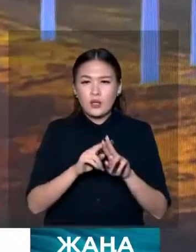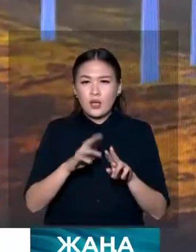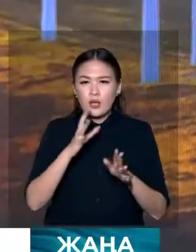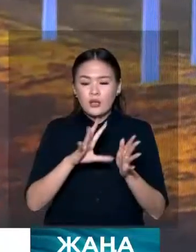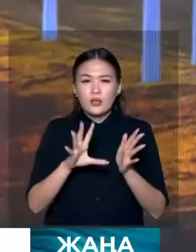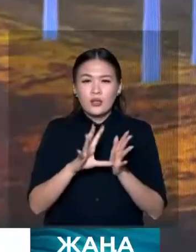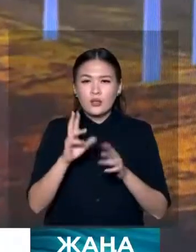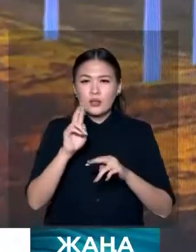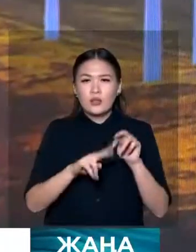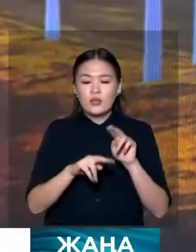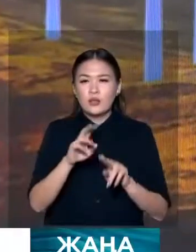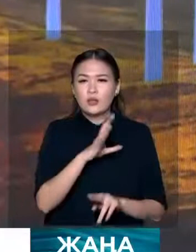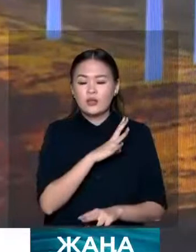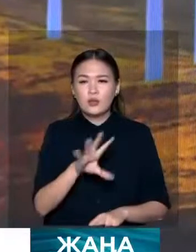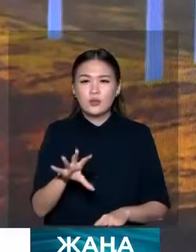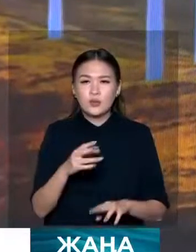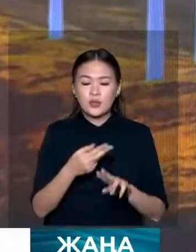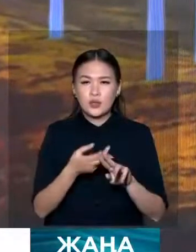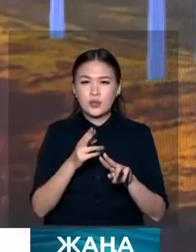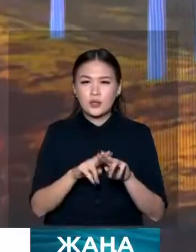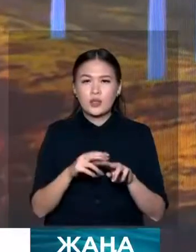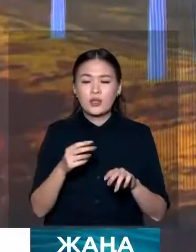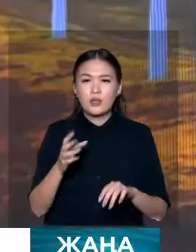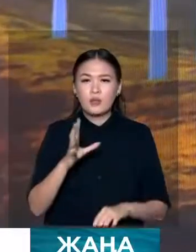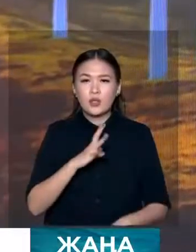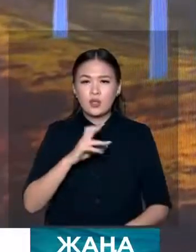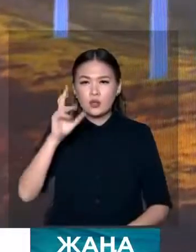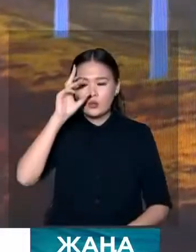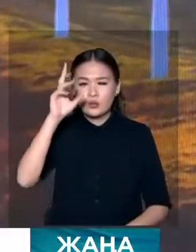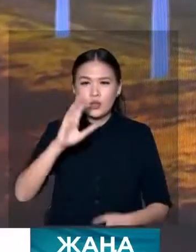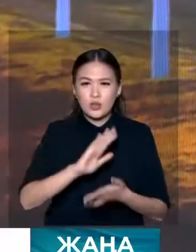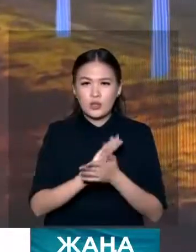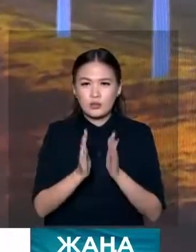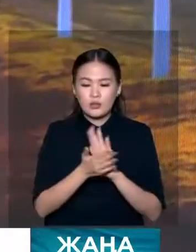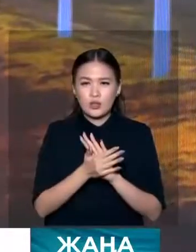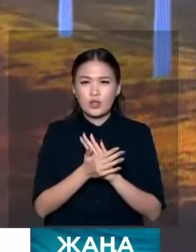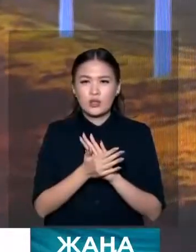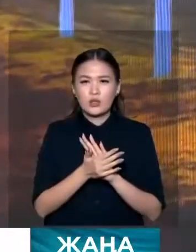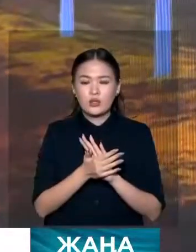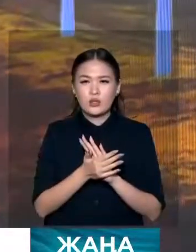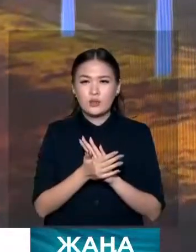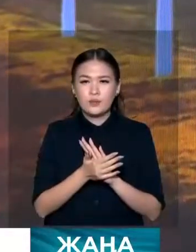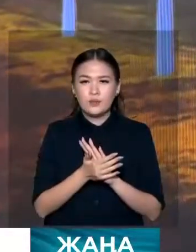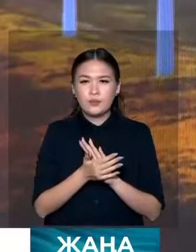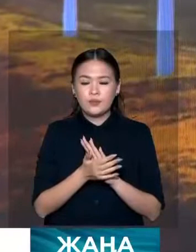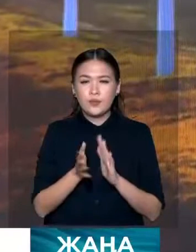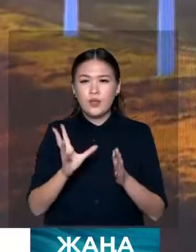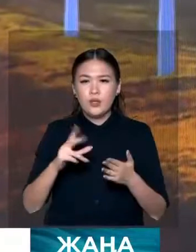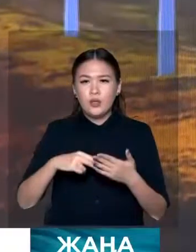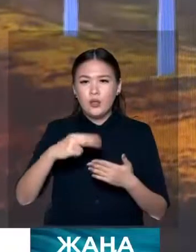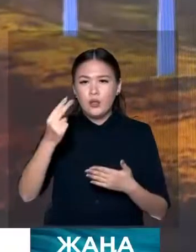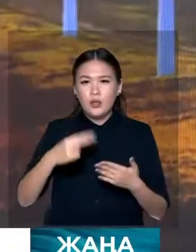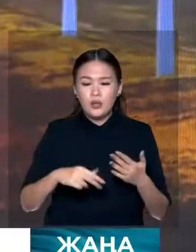электростанциясын салған жоқпыз. Бірақ сол жаңағы үкімет аралық келісім шарт, одан да басқа сосын келісім шарттарға қол